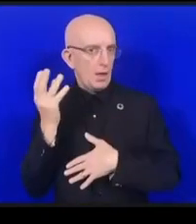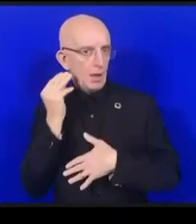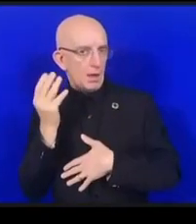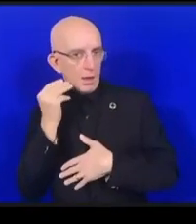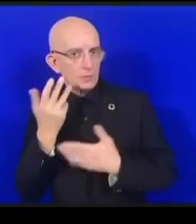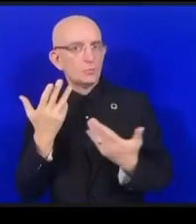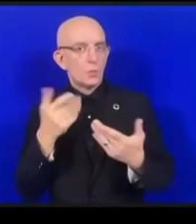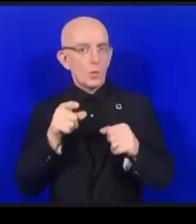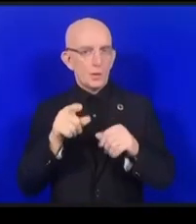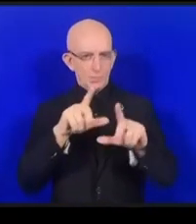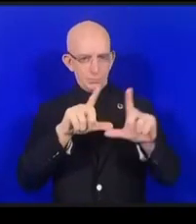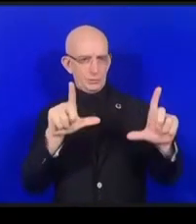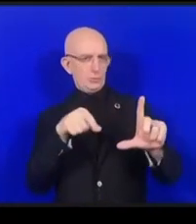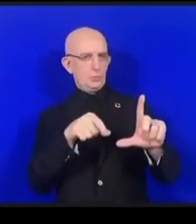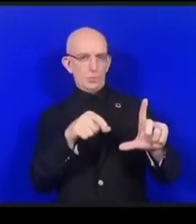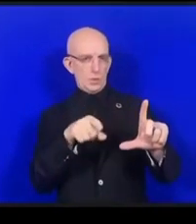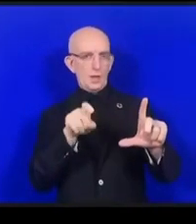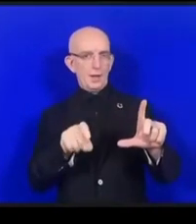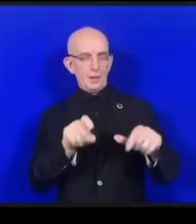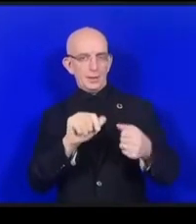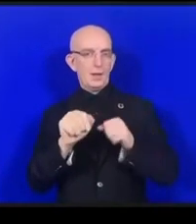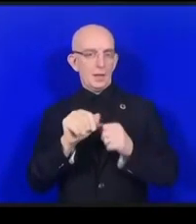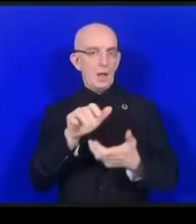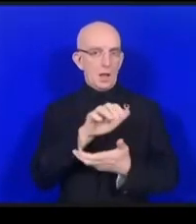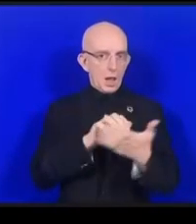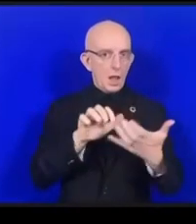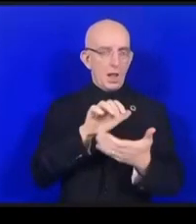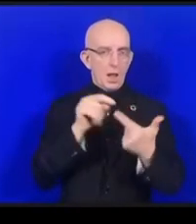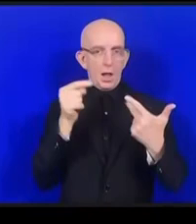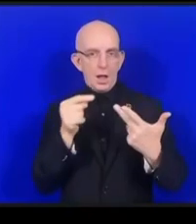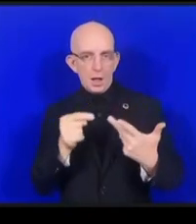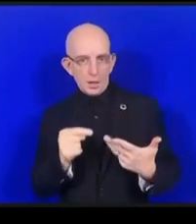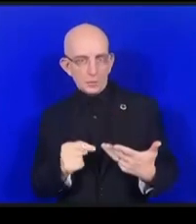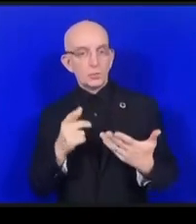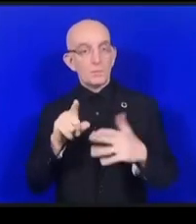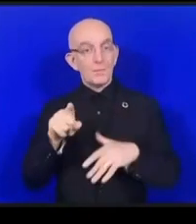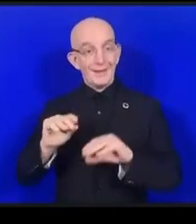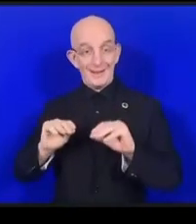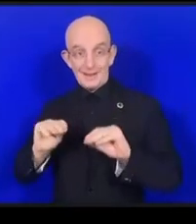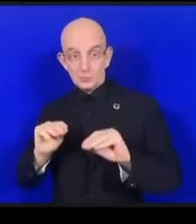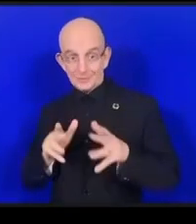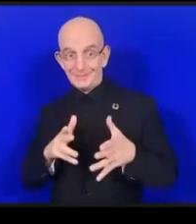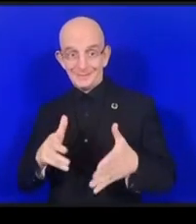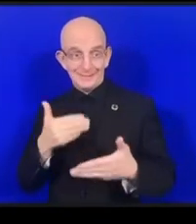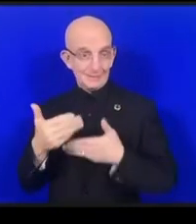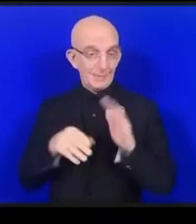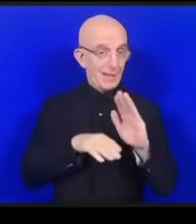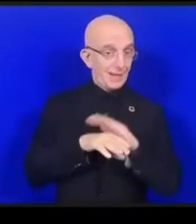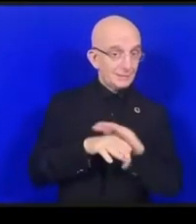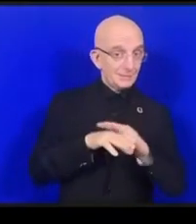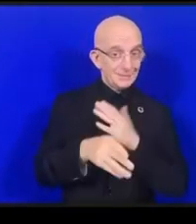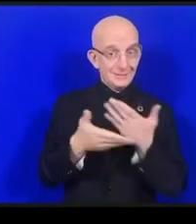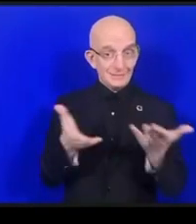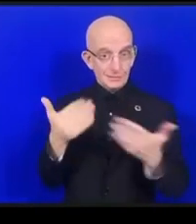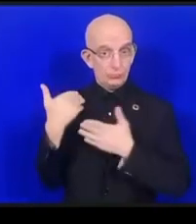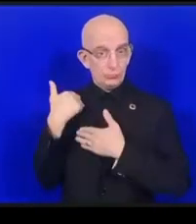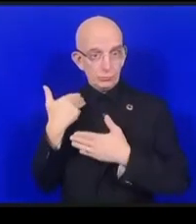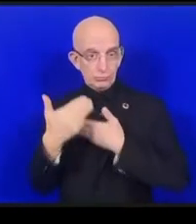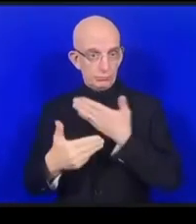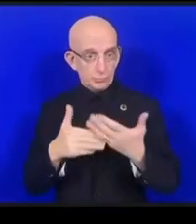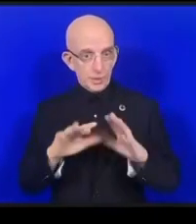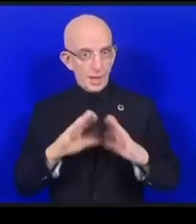эти офисы занимались вопро того Каким образом приспособиться то есть например чтобы